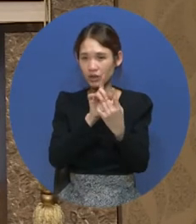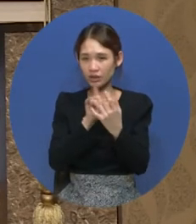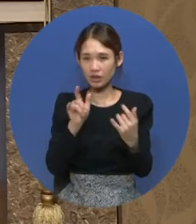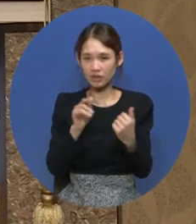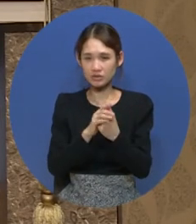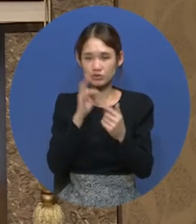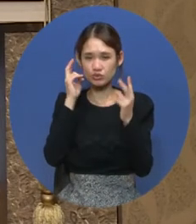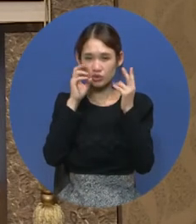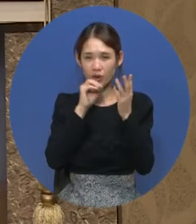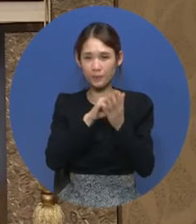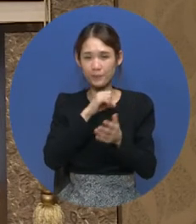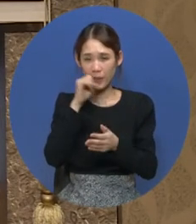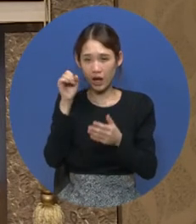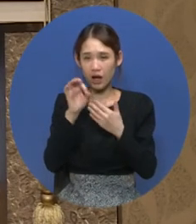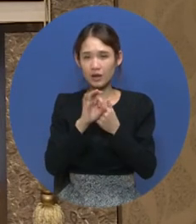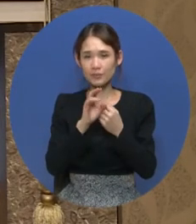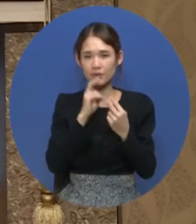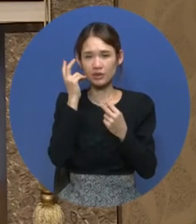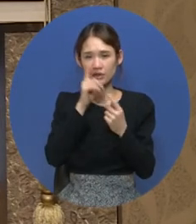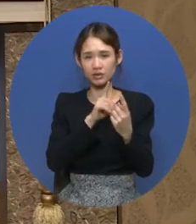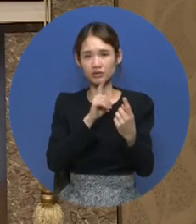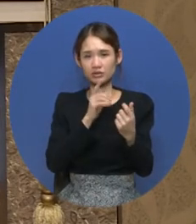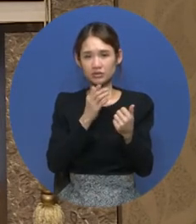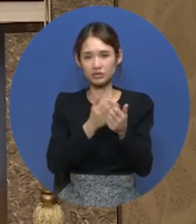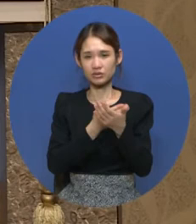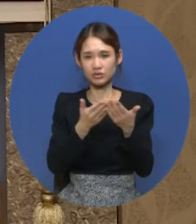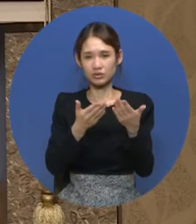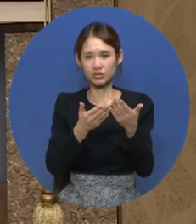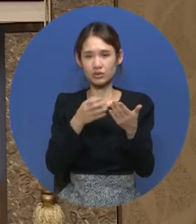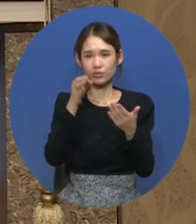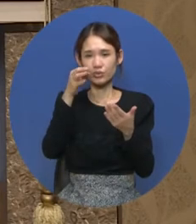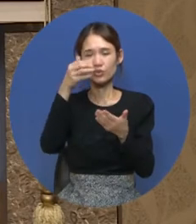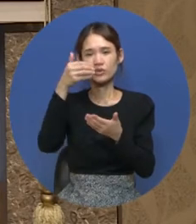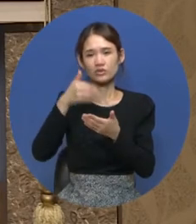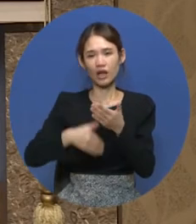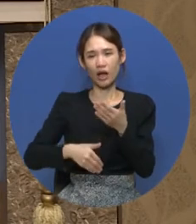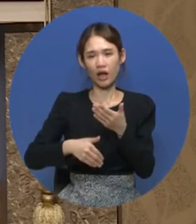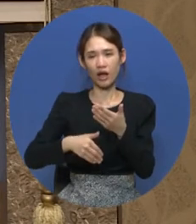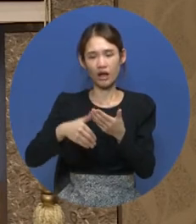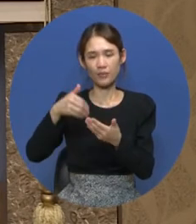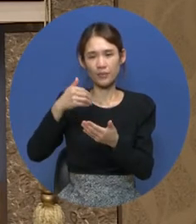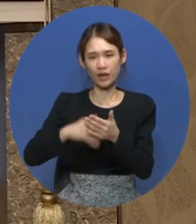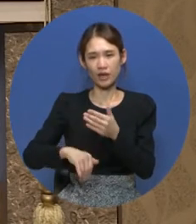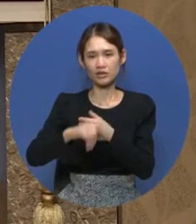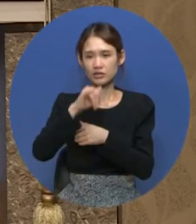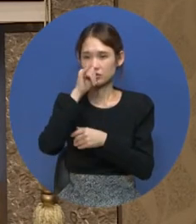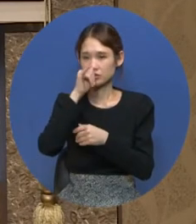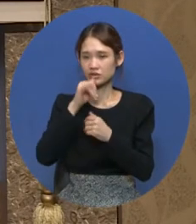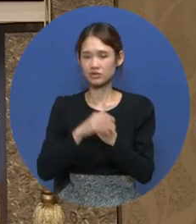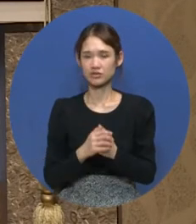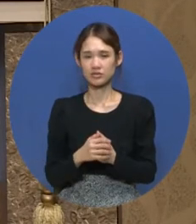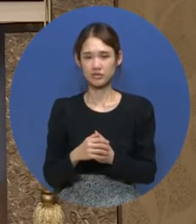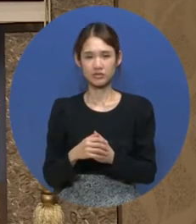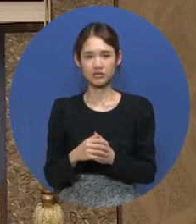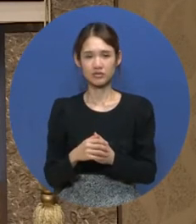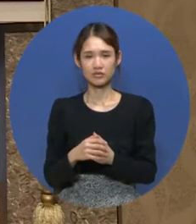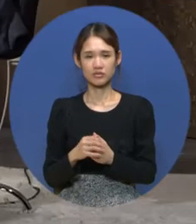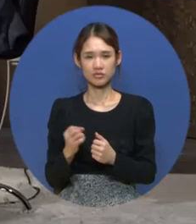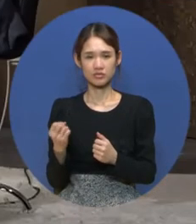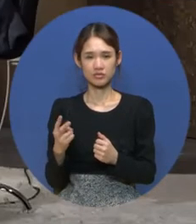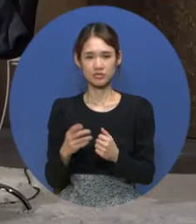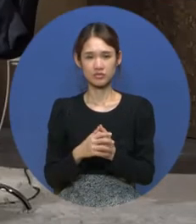되면은 그 생활보호 대상 대에 지급되는 그 비용의 삭감 에 돼버리는 이 일이 있어요 그리고 또